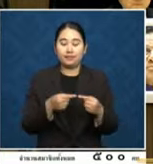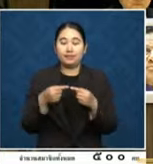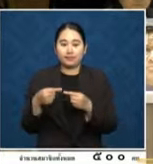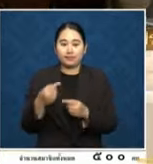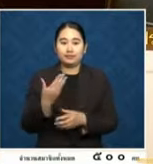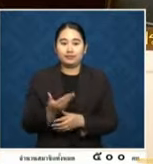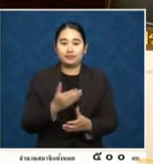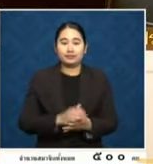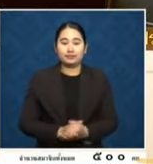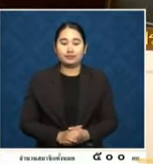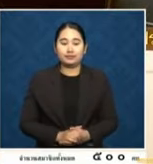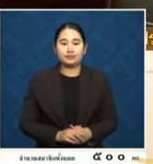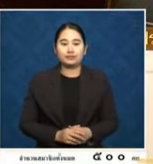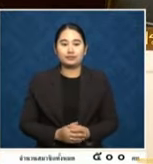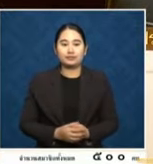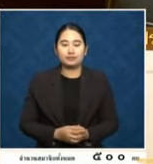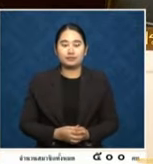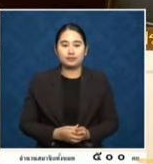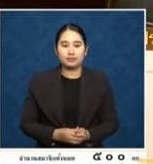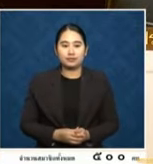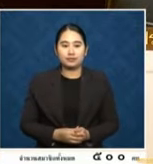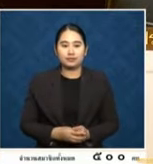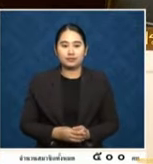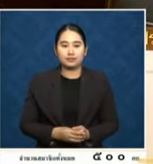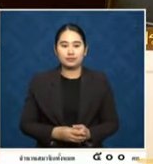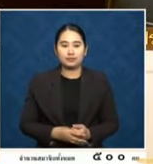นธนีเชิญน้อยครับ